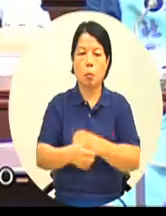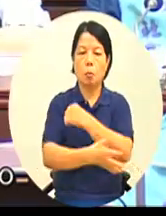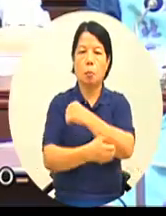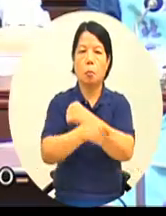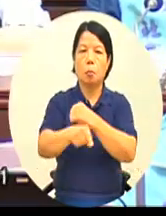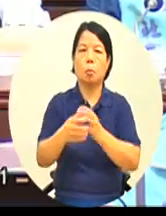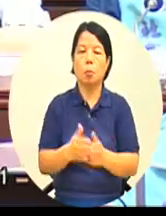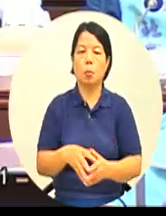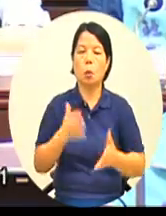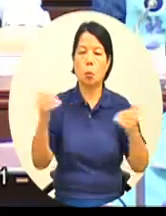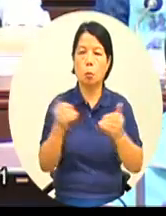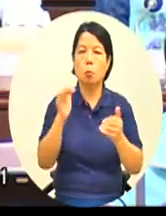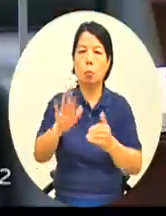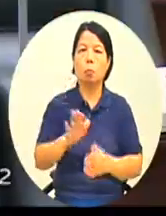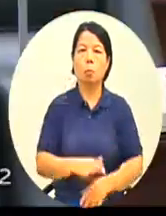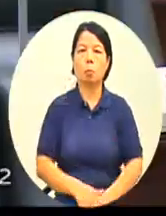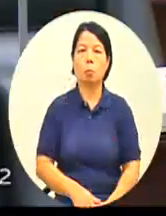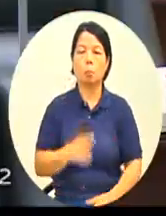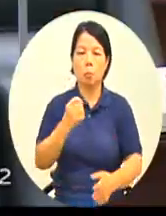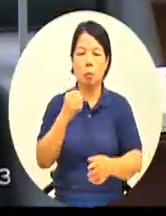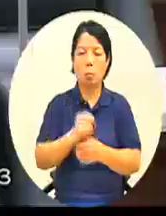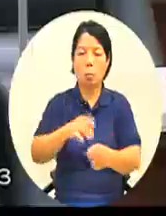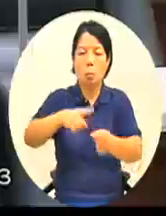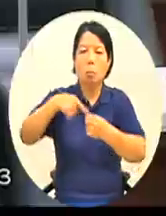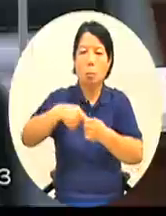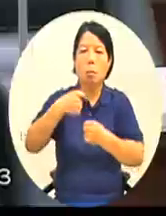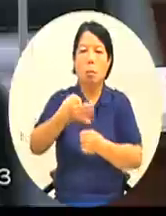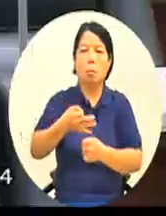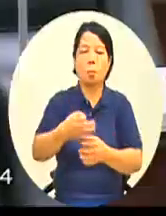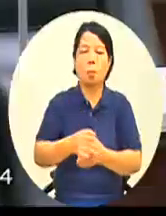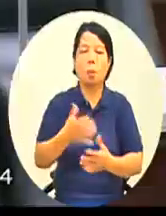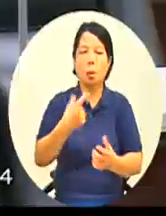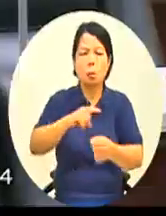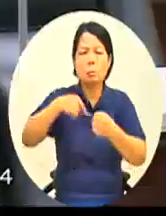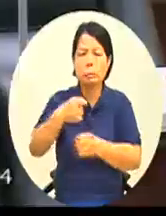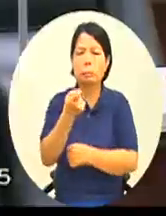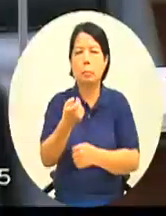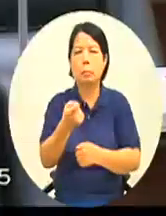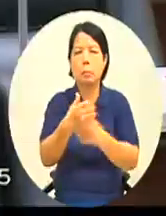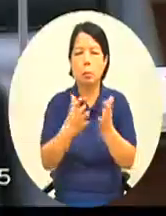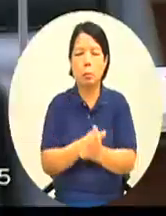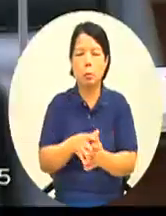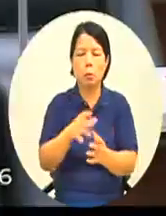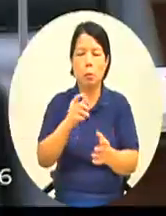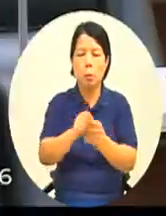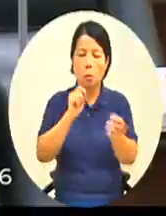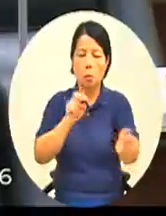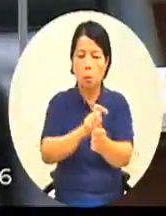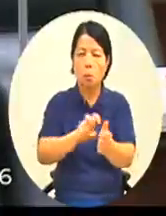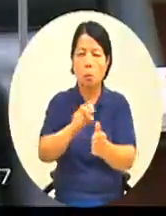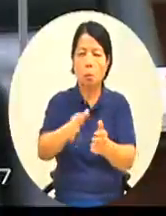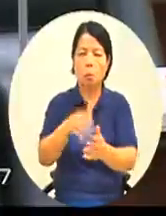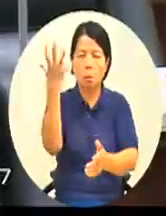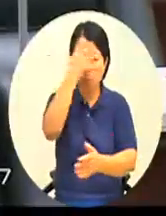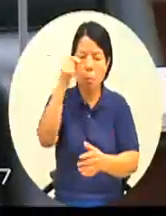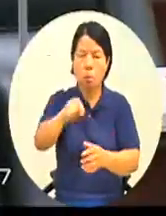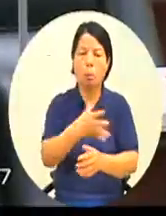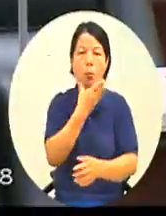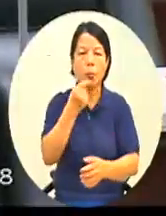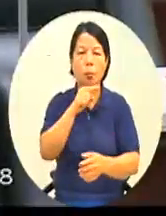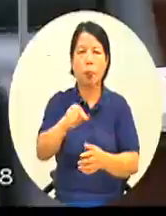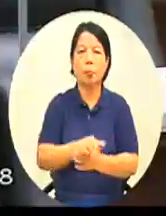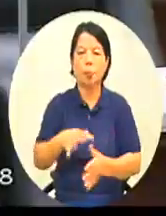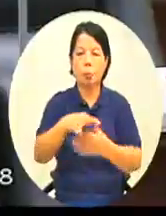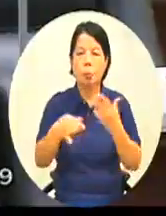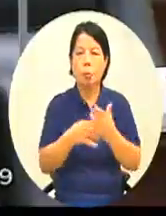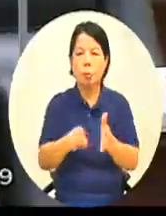这就问题在我刚讲的这个薪资劳动条件这么差，这么多念长照相关的老人福利相关科系的